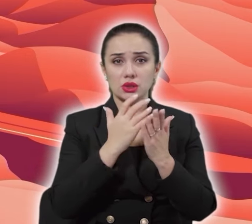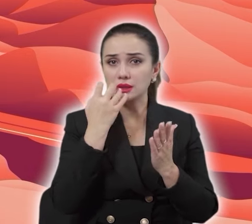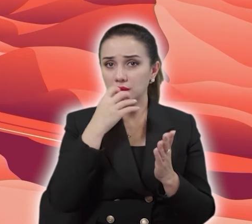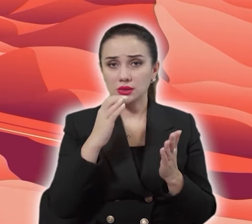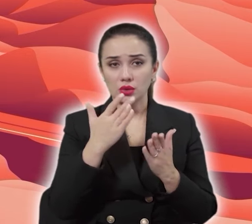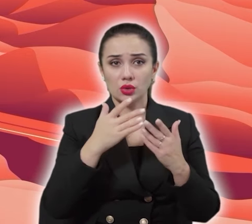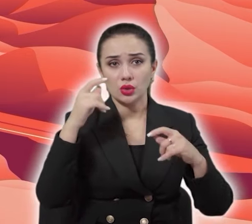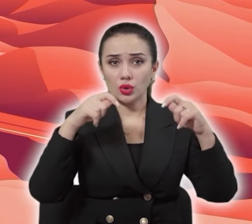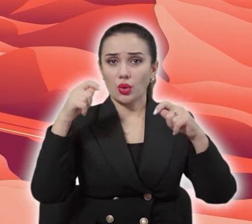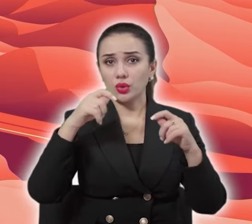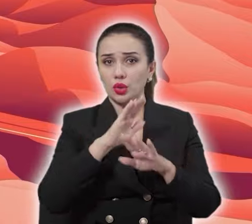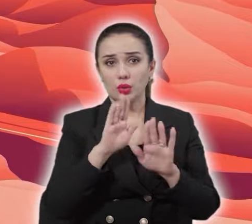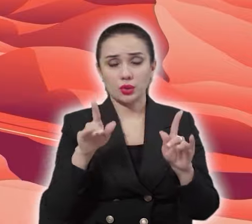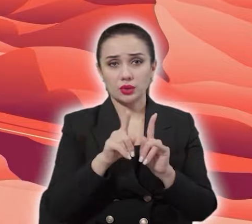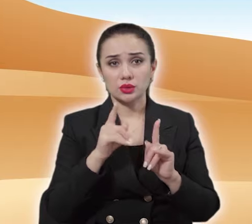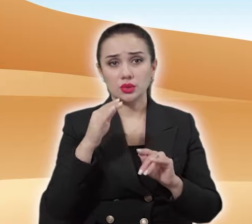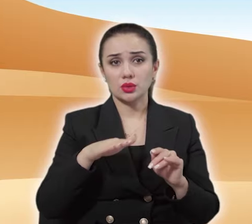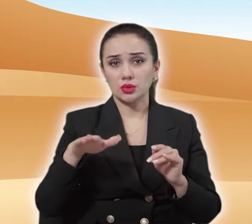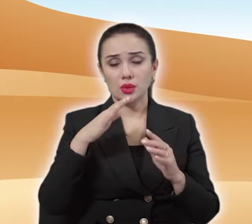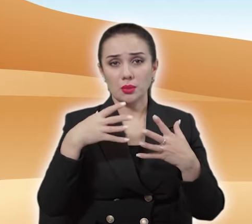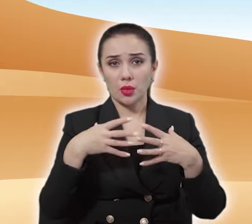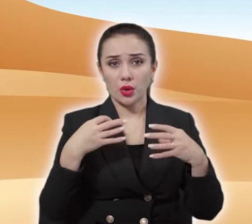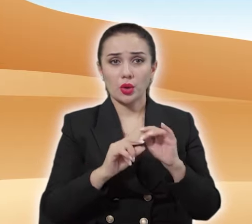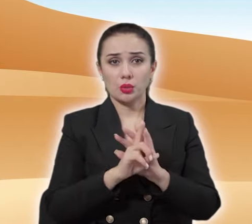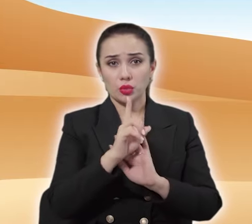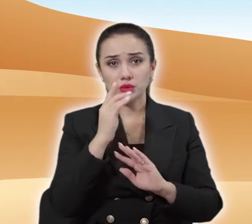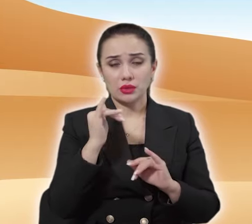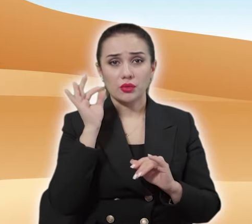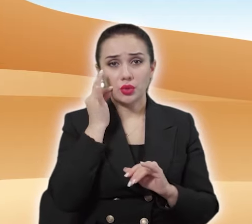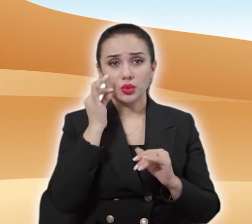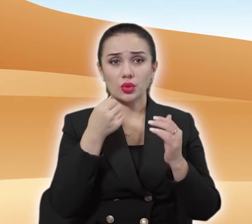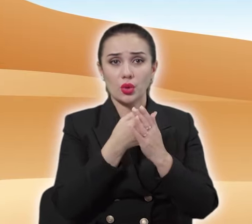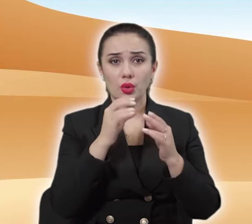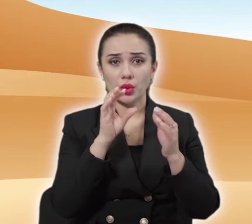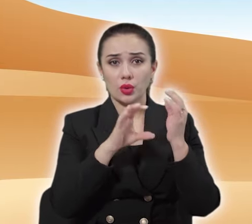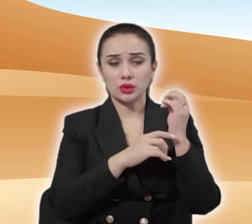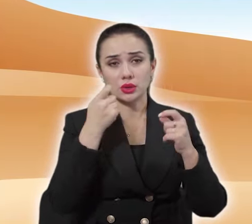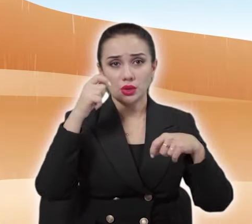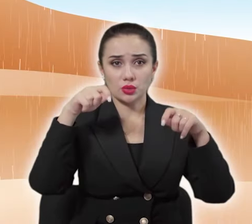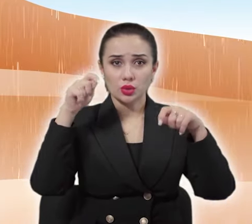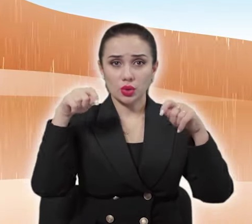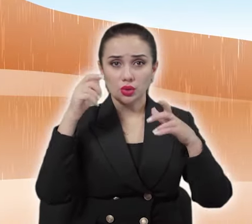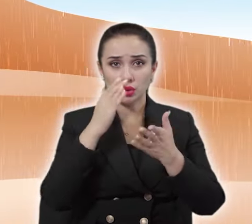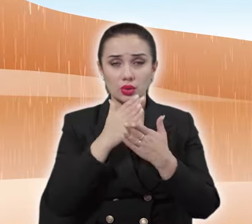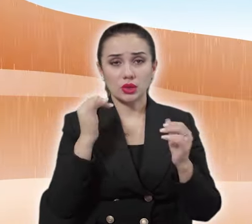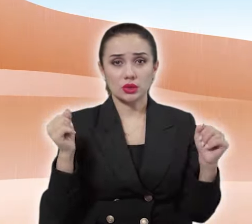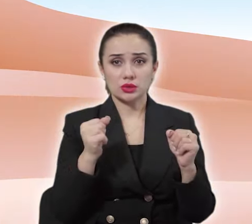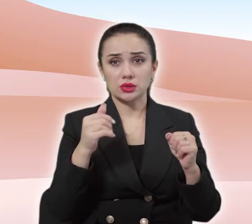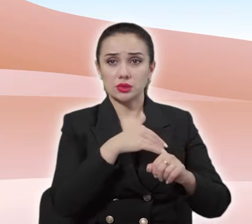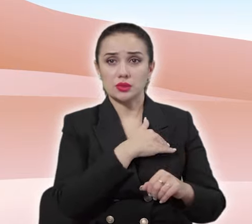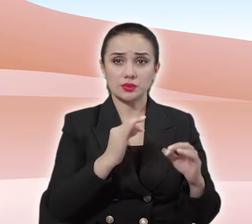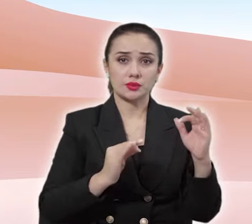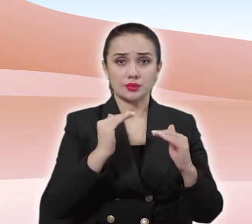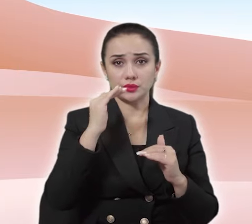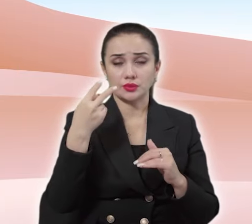darajagacha qiziydi. Bu davrda yog'in yog'maydi. O'lkamiz cho'llarida bahor boshlarida va kuz oxirida oz miqdorda yomg'ir yog'adi.